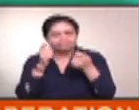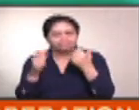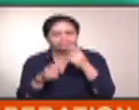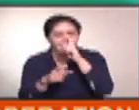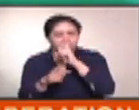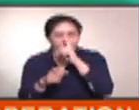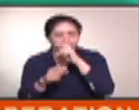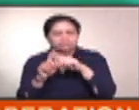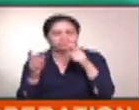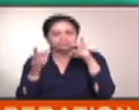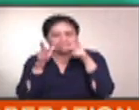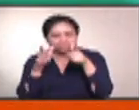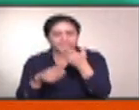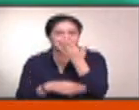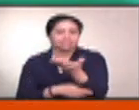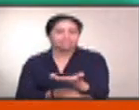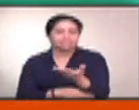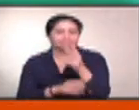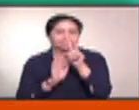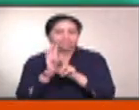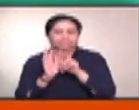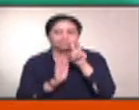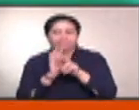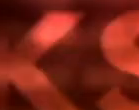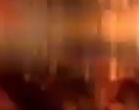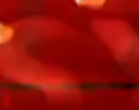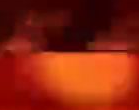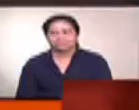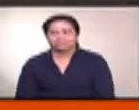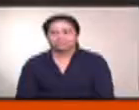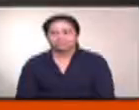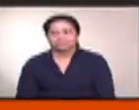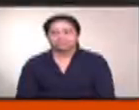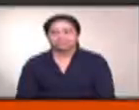lansangan. Panoorin po natin ang video.